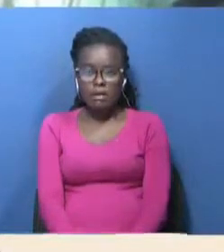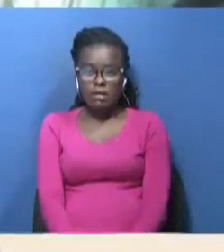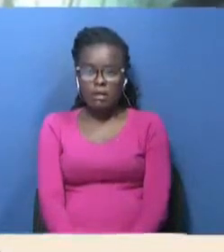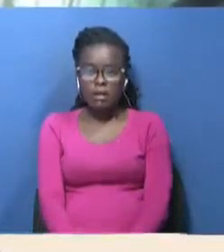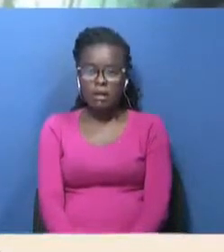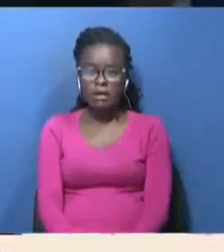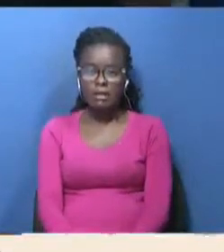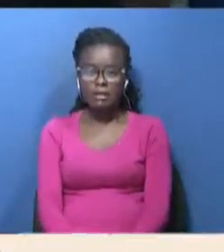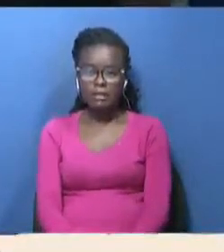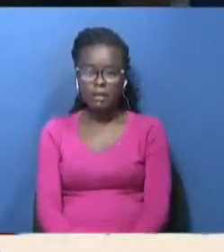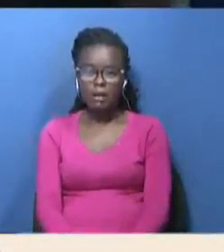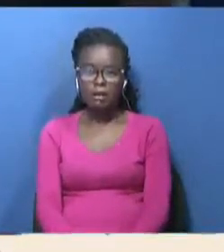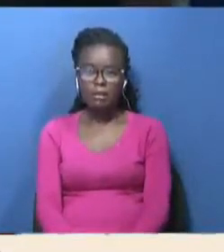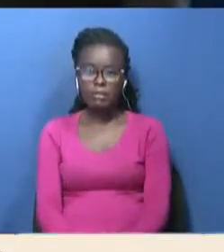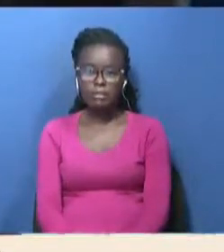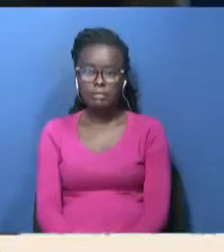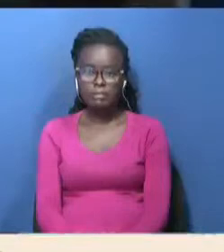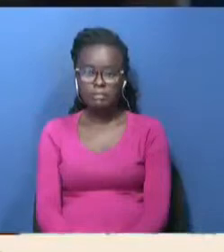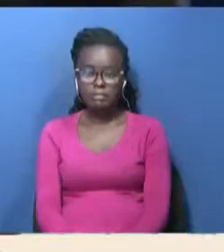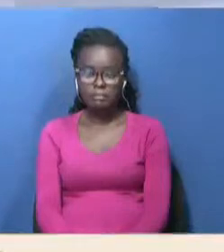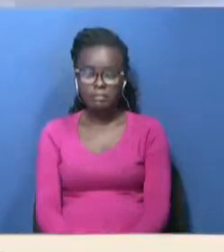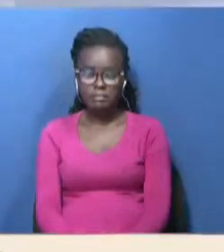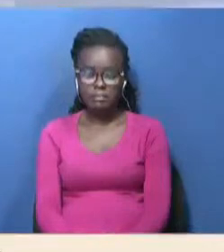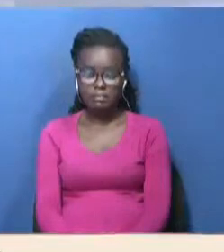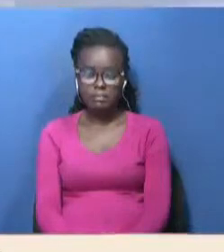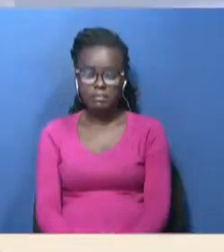nĩ Kĩmani.